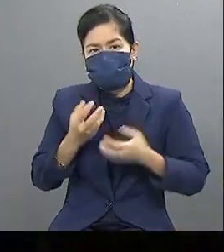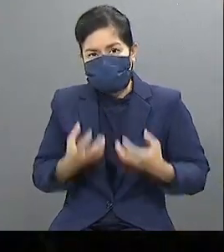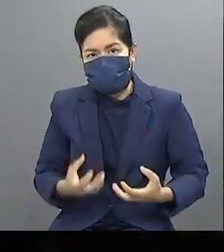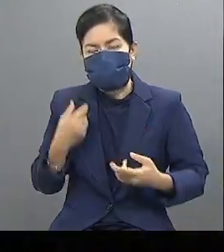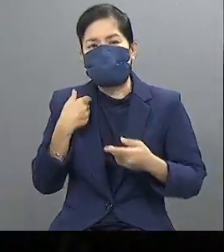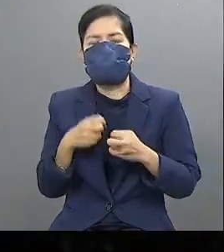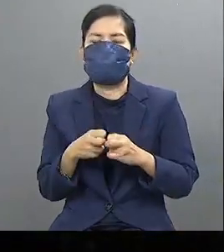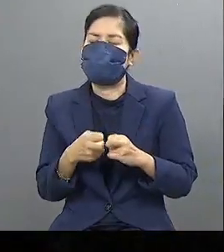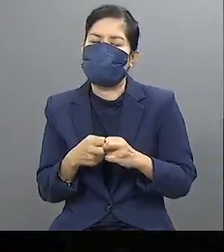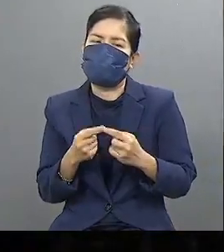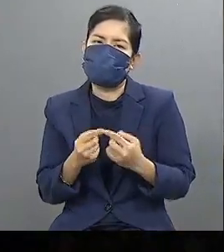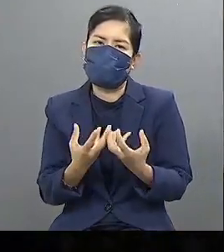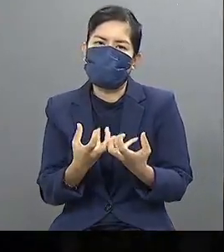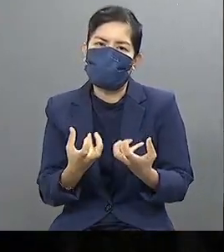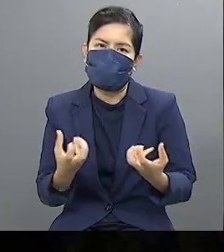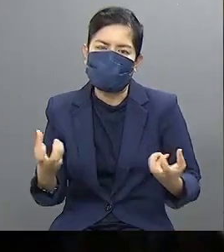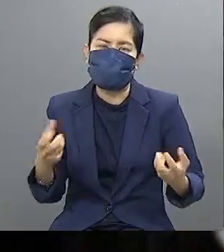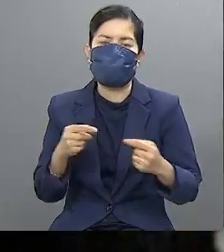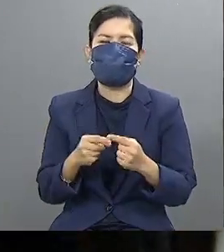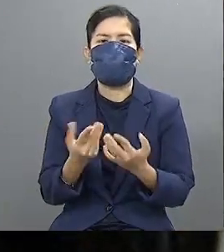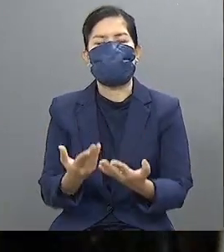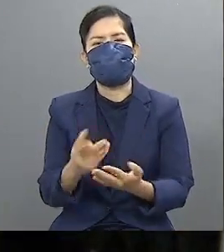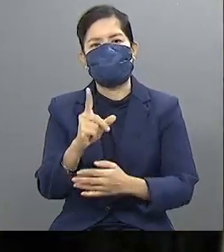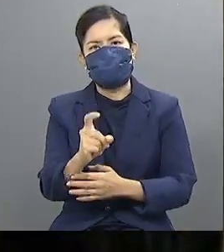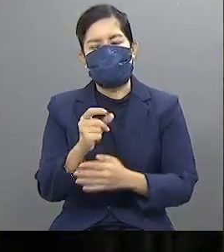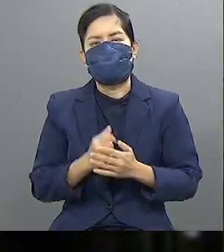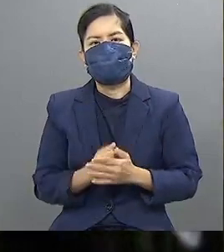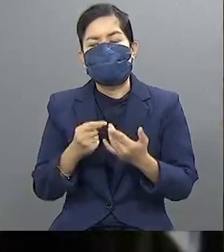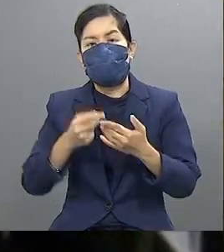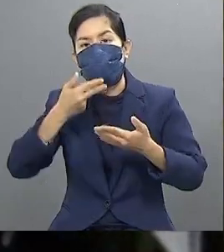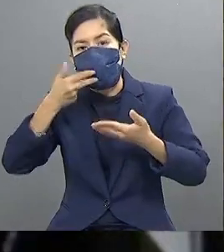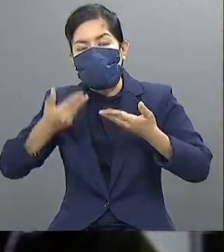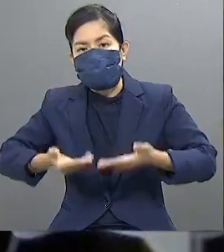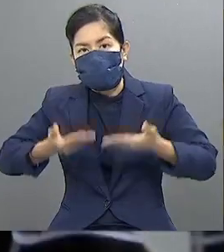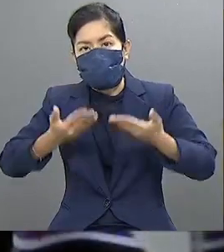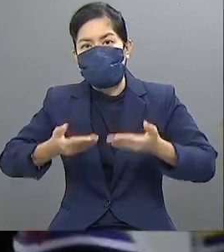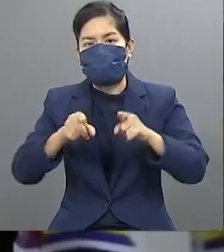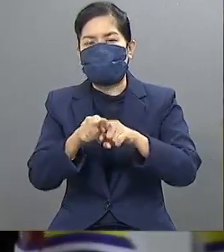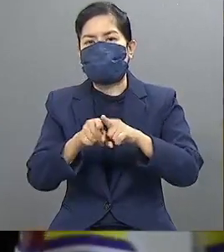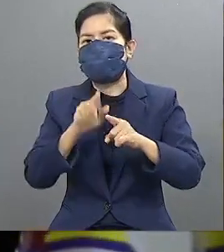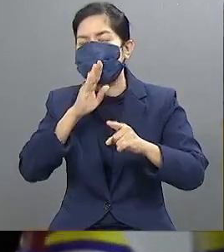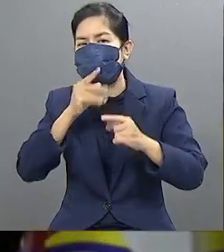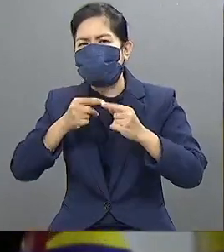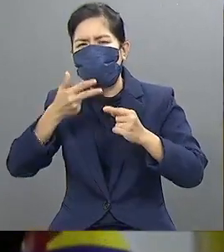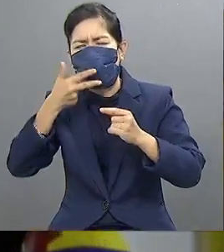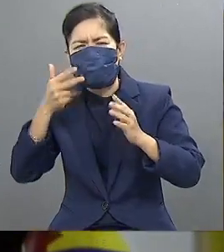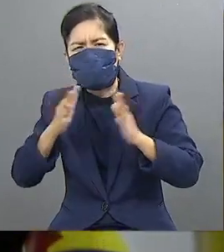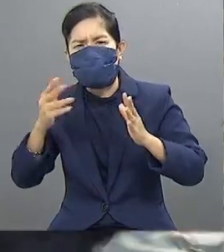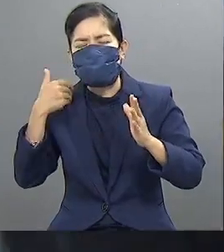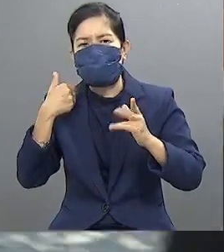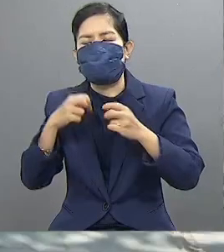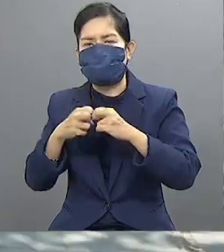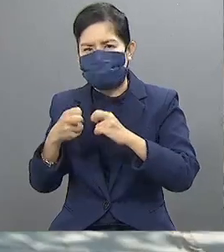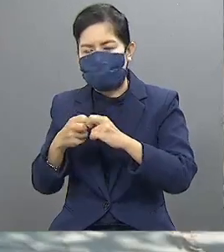ครับรวมทั้งโรคเบาหวานด้วยถ้ากินหวานมากๆก็เป็นเบาหวานก็เป็นพิษต่อไตเหมือนกันน ะ คร ับ เพ